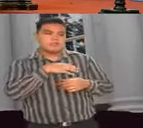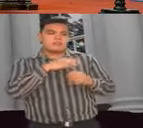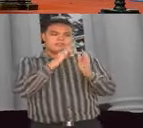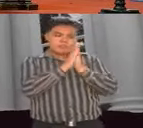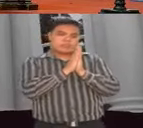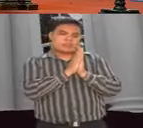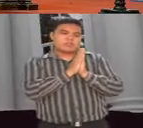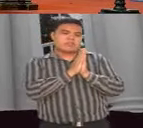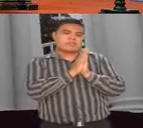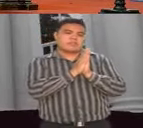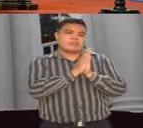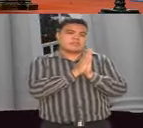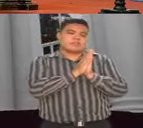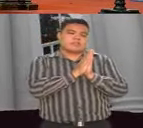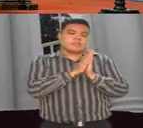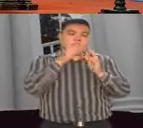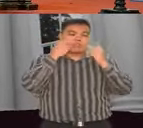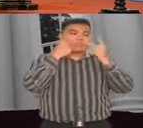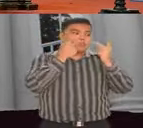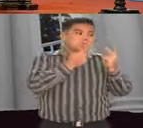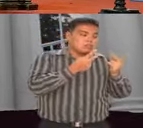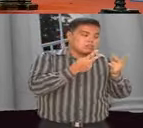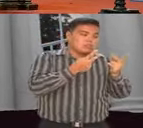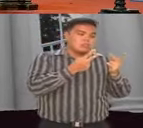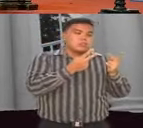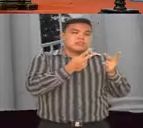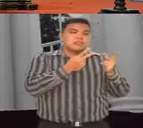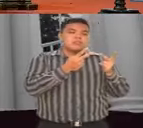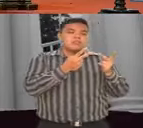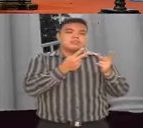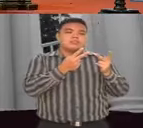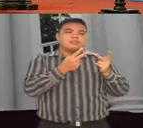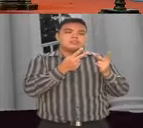partner, nangita sad ka, nakakita ka.